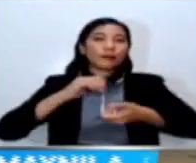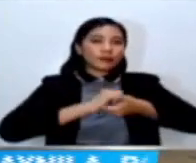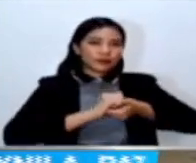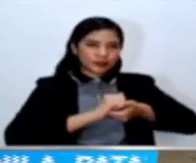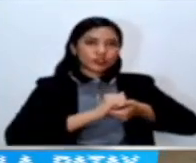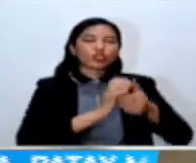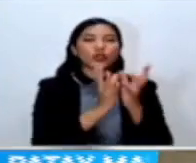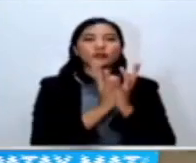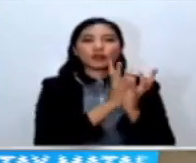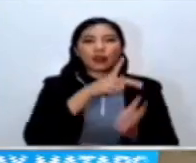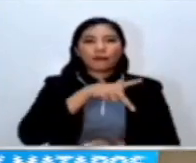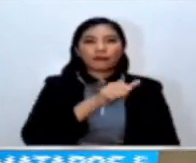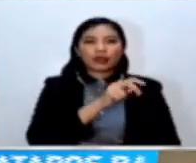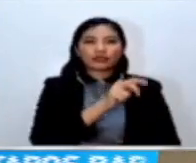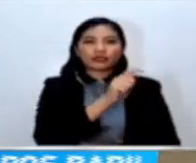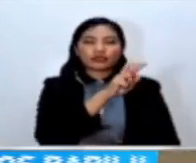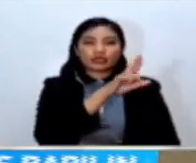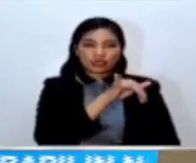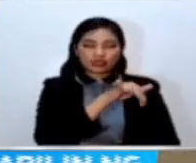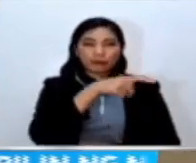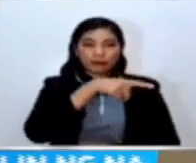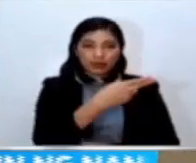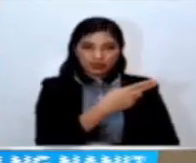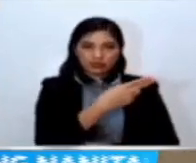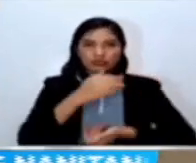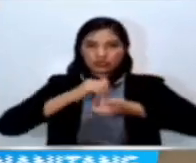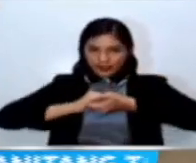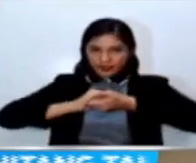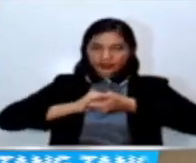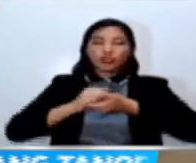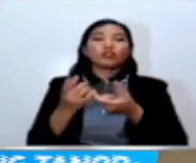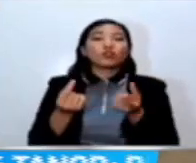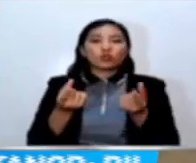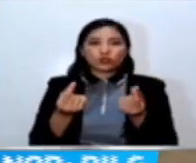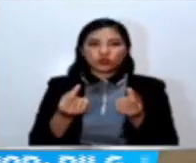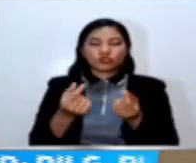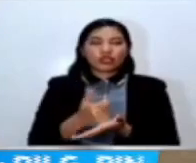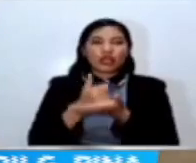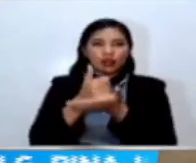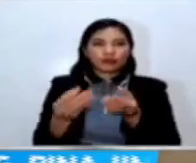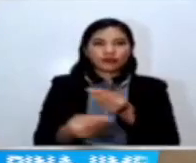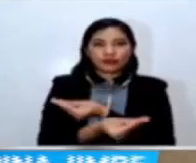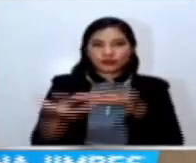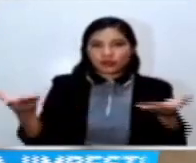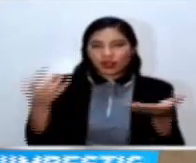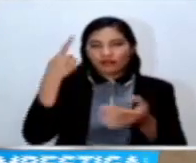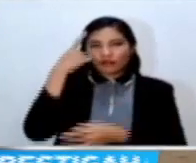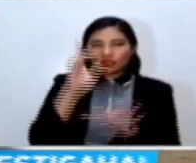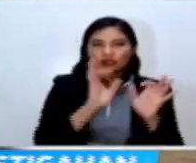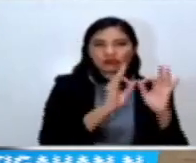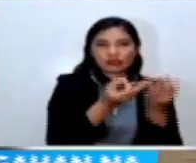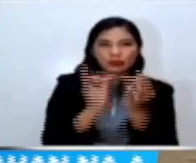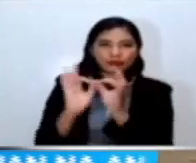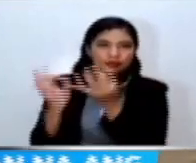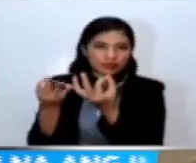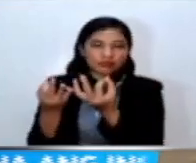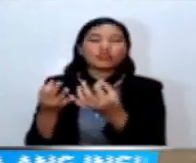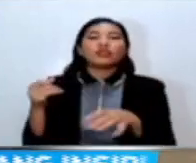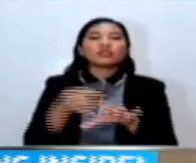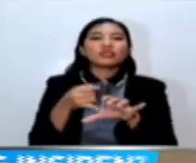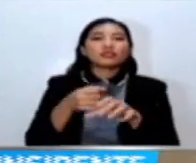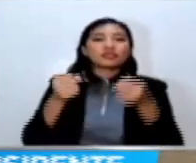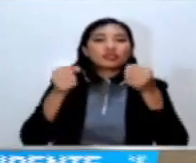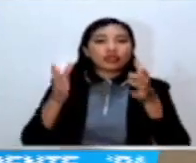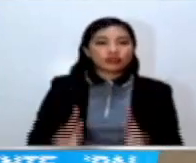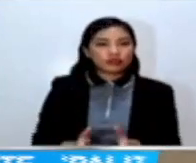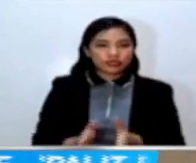Kitchen sa Barangay IVC sa Marikina. Ito para sa mga anak at pamilya ng mga jeepney at pedicab drivers na residente ng Sitio Olandes.